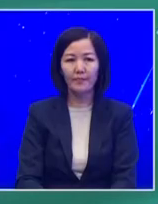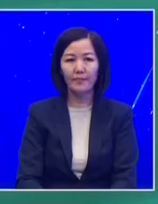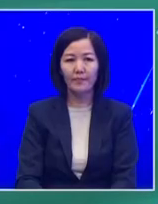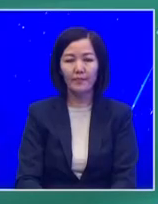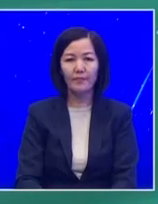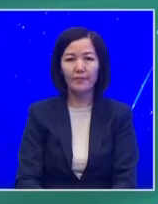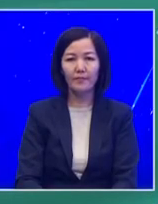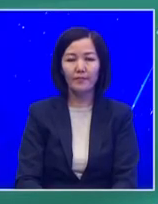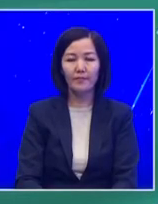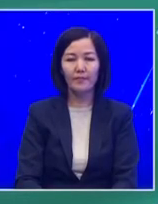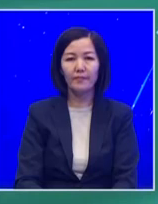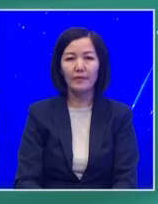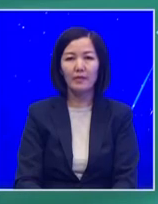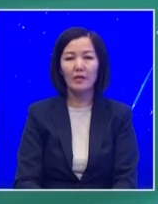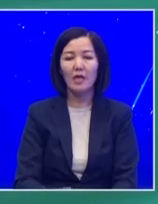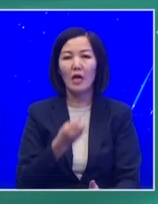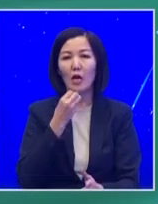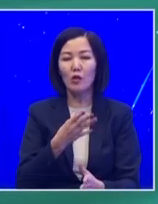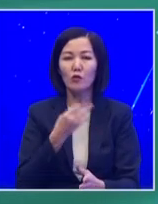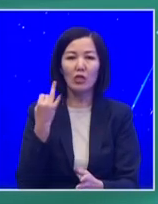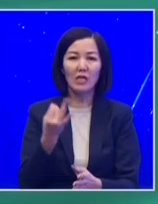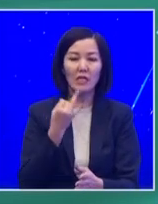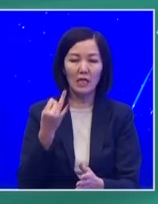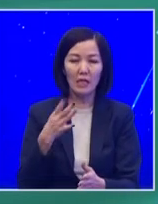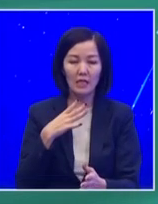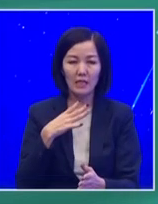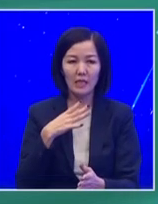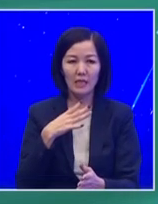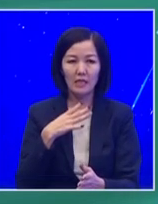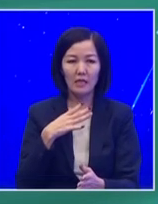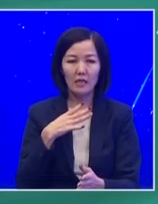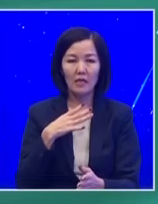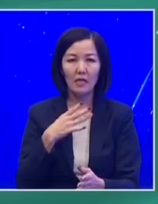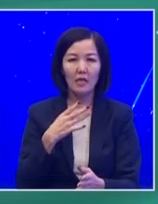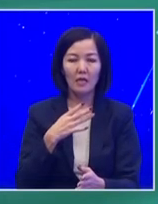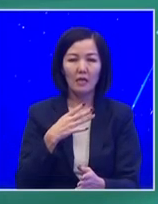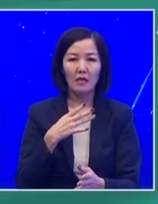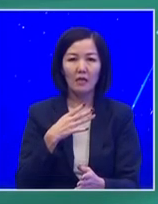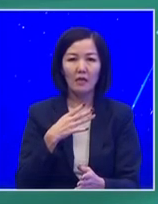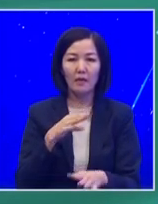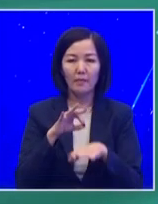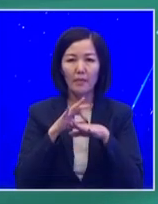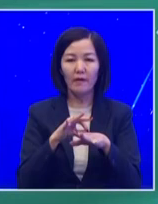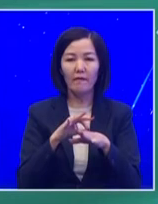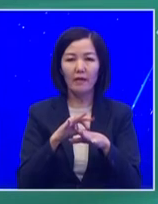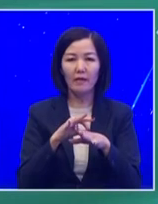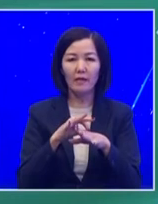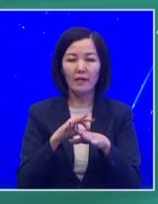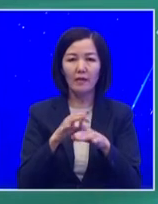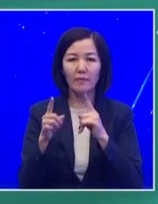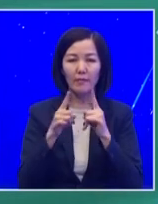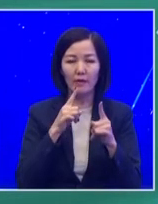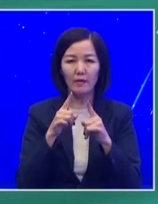Проявлен хороший интерес, были вопросы. Мы здесь провели в формате как бы и брифинга, но вместе с тем